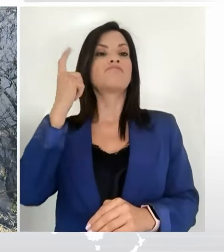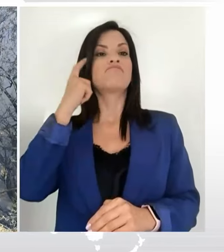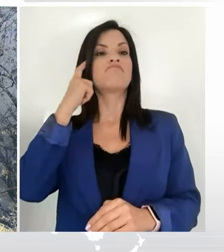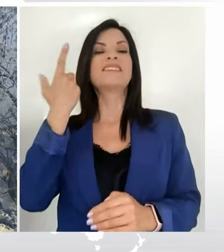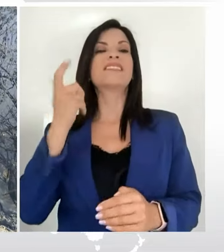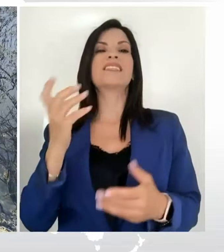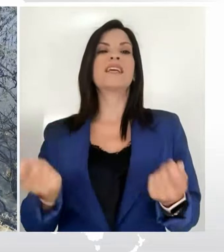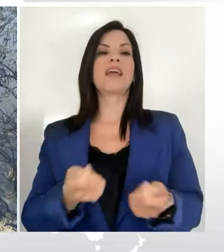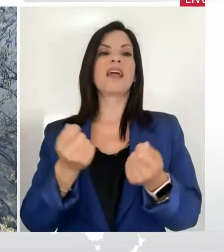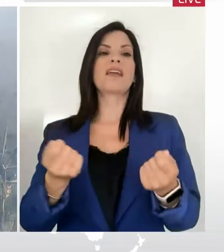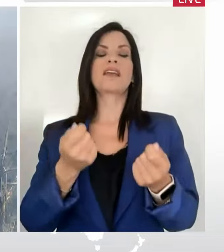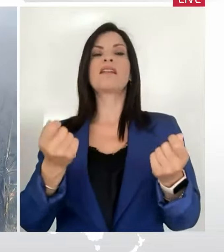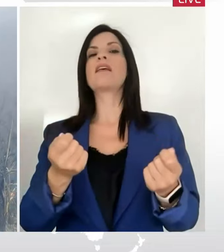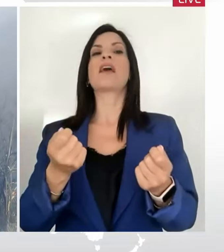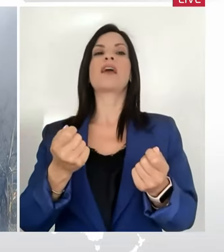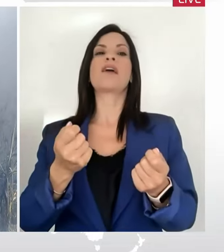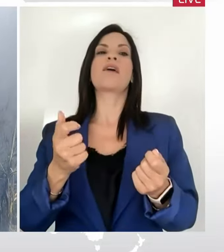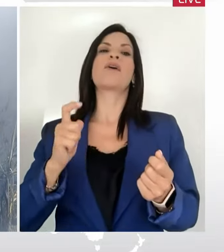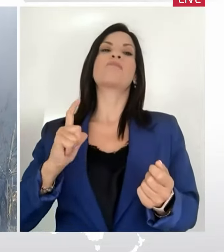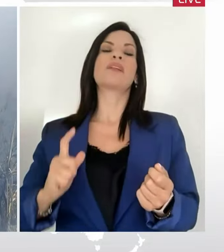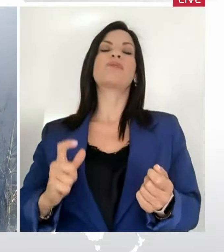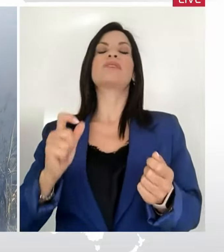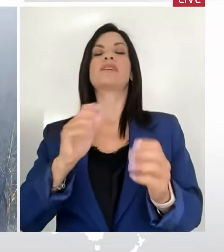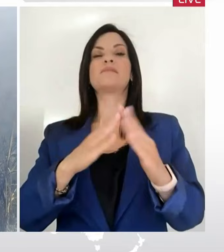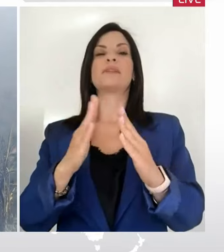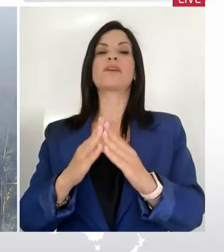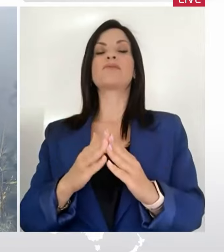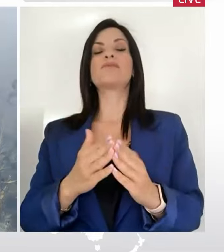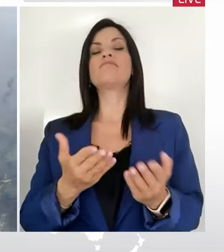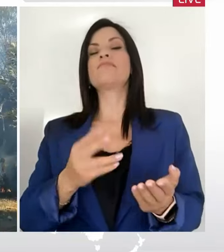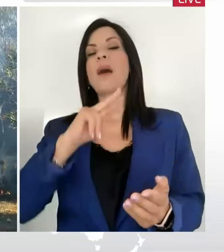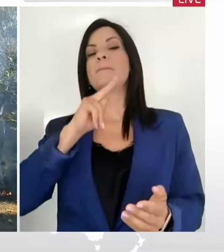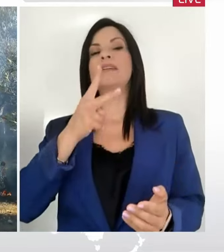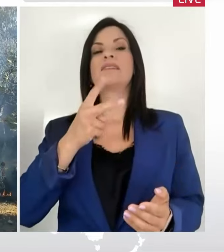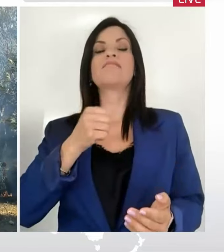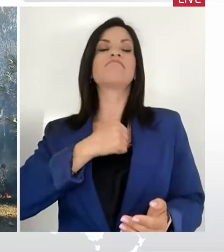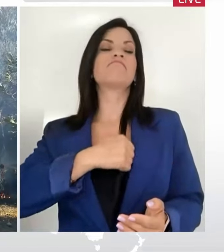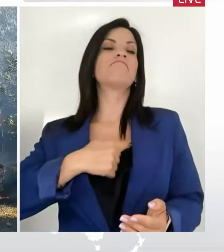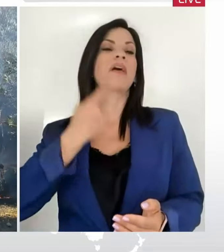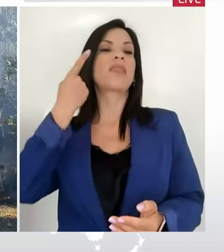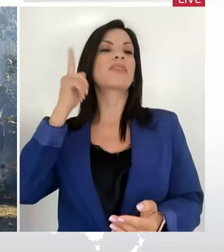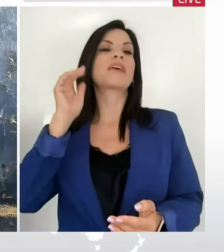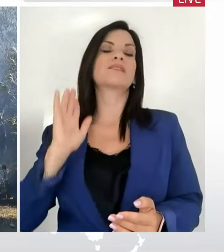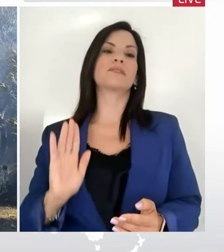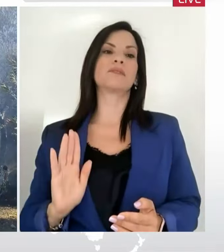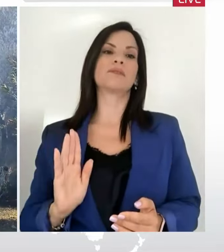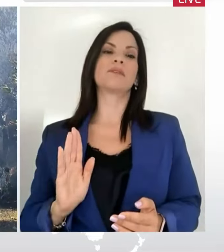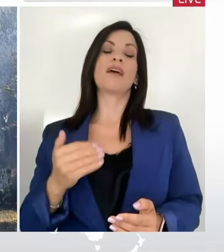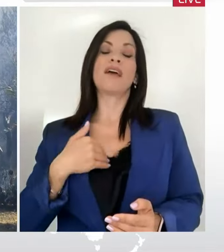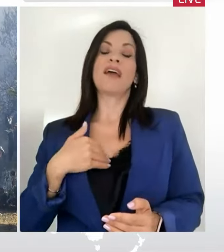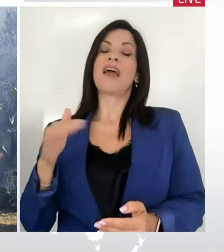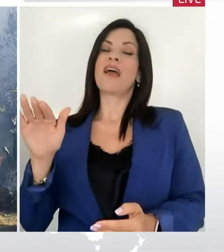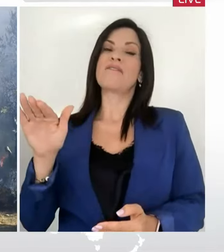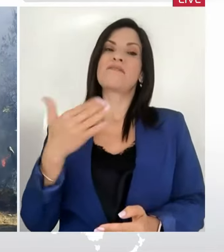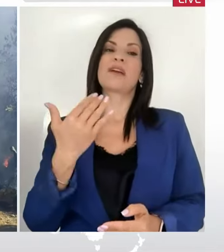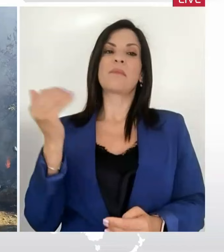τους, μας ανέφεραν ότι δυστυχώς φύγαμε άρον-άρον και δεν γνωρίζουμε τι έγινε. Εμείς εδώ τουλάχιστον